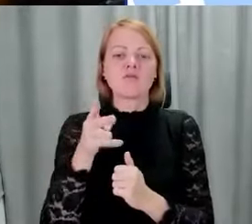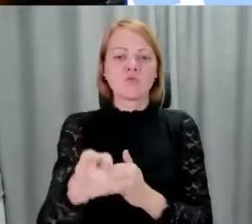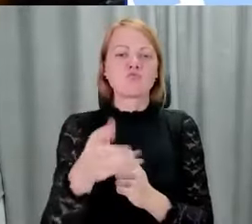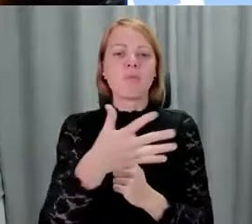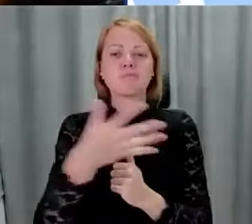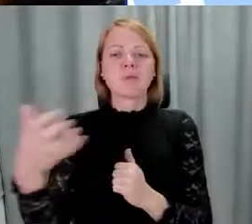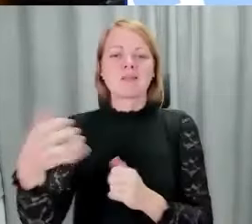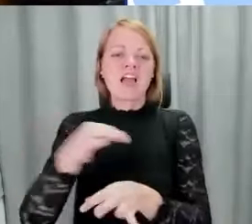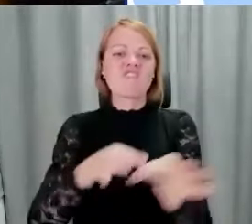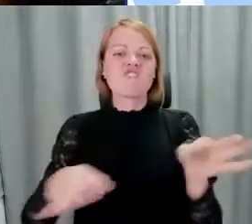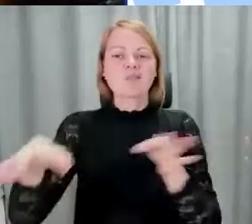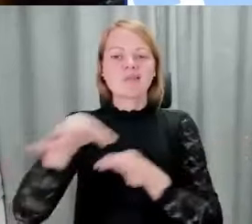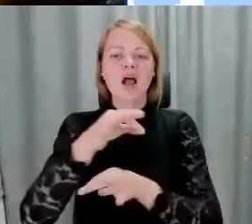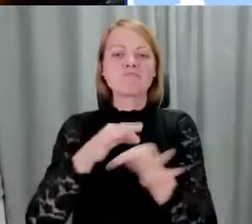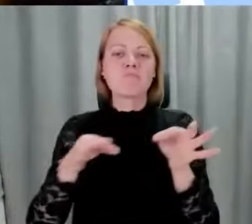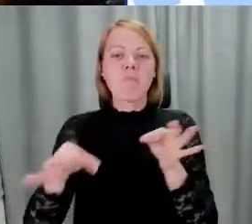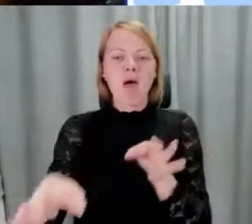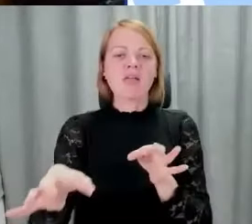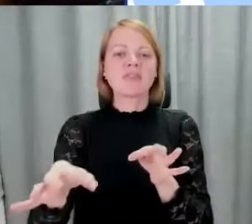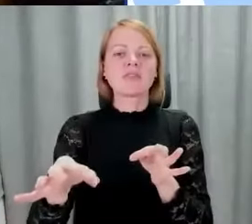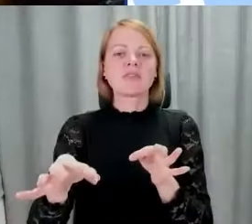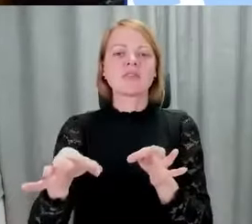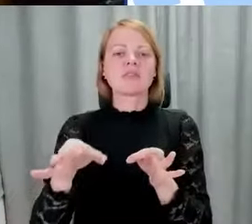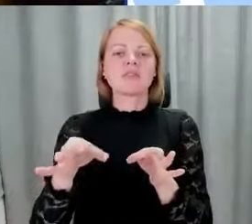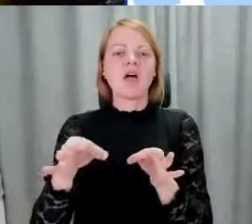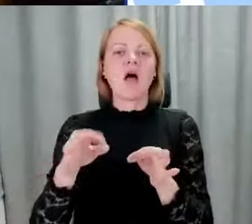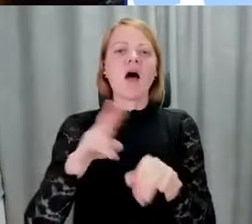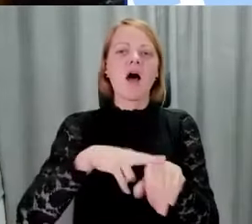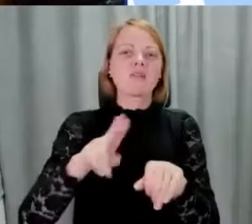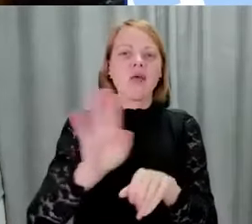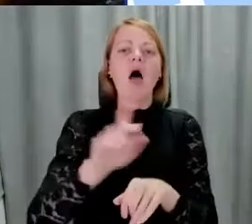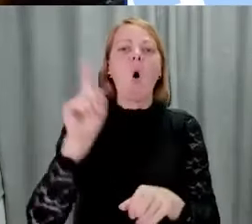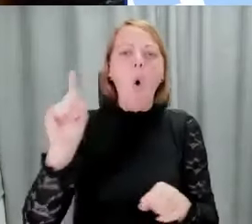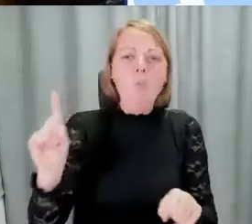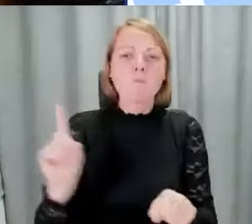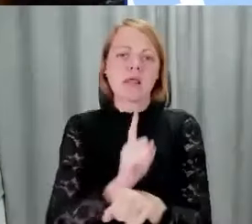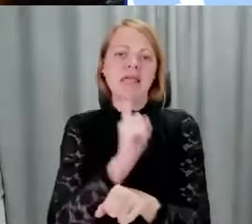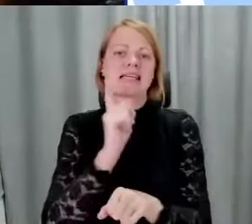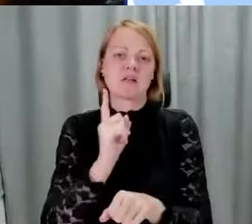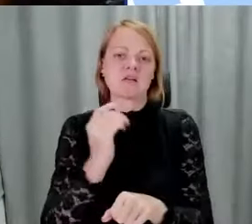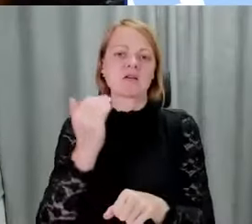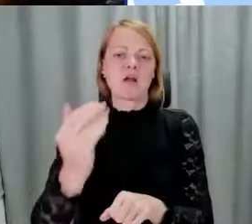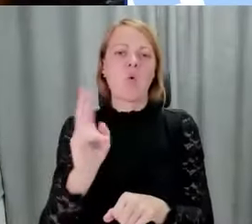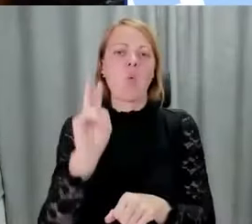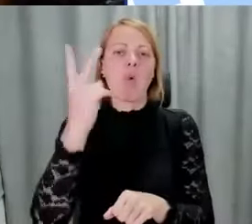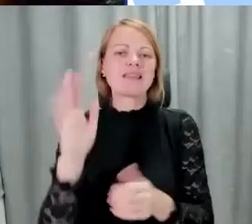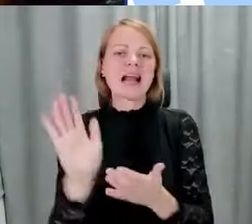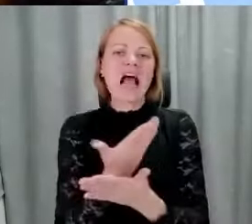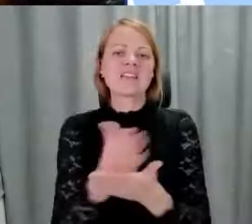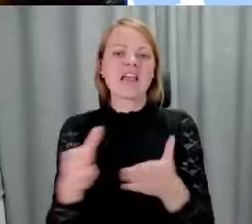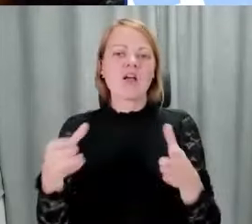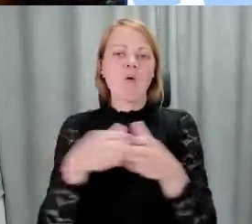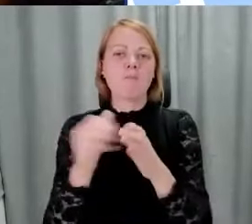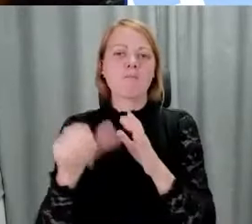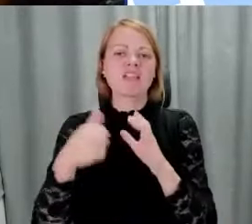ir kā kritērijs, nevis drīkstēs, bet tad būs obligāti otrās kategorijas patvērtne